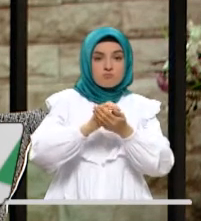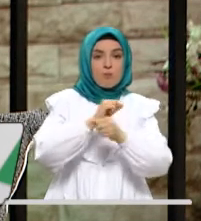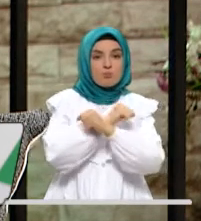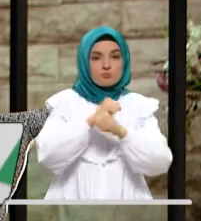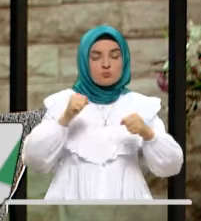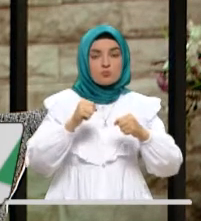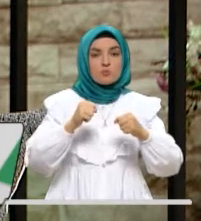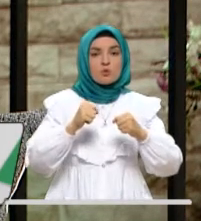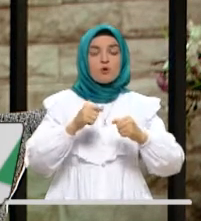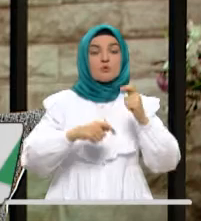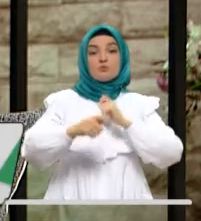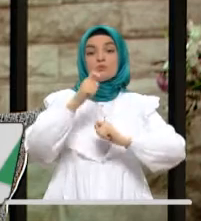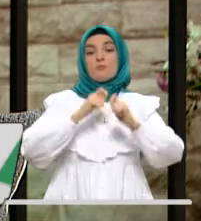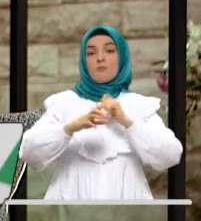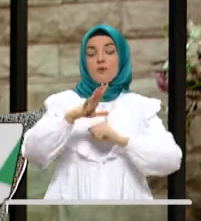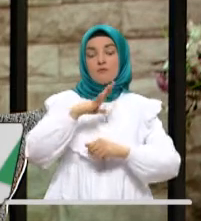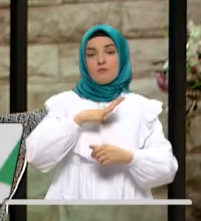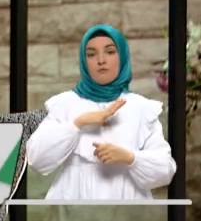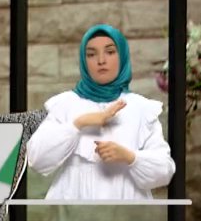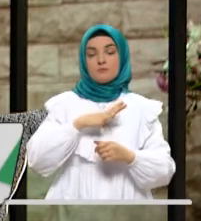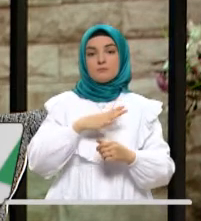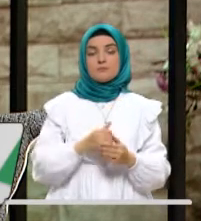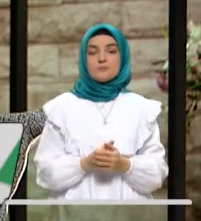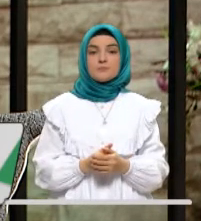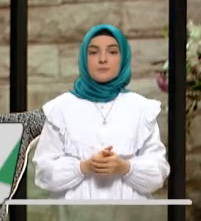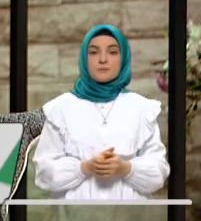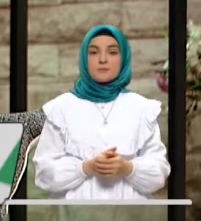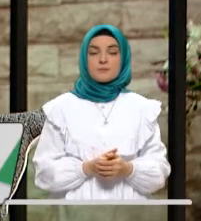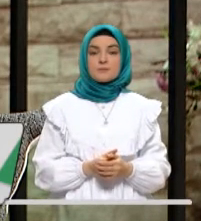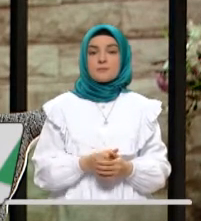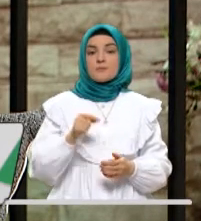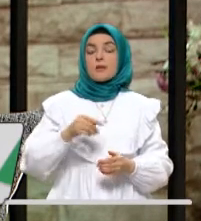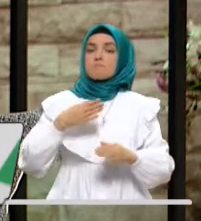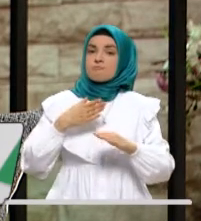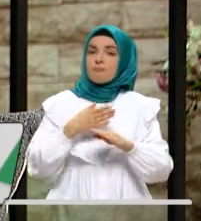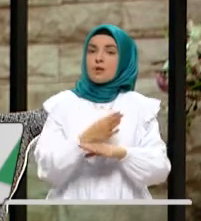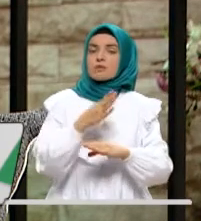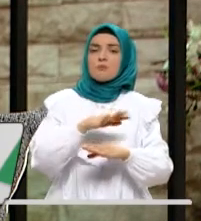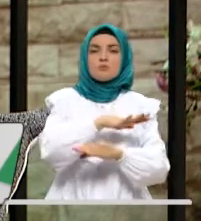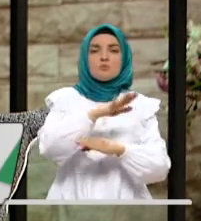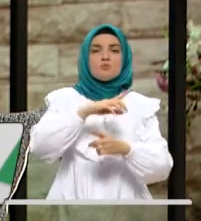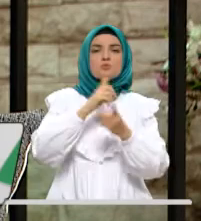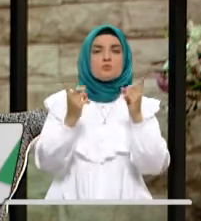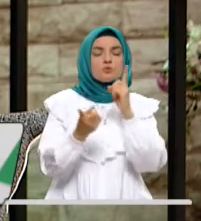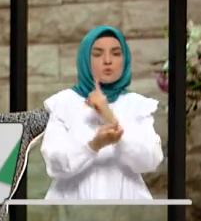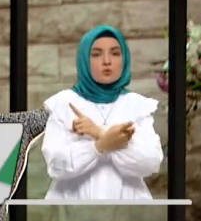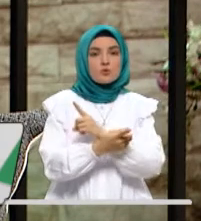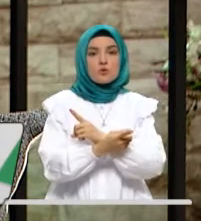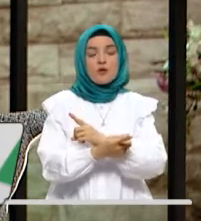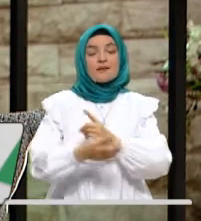kilo yani istatistiki veriler bunlar. Şimdi aslında her üründe katkı maddesi az.